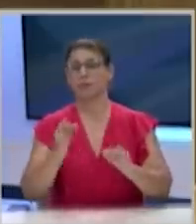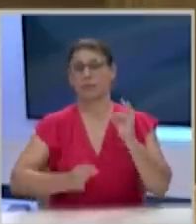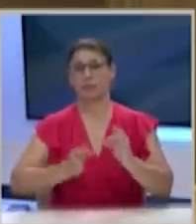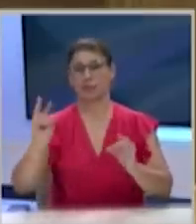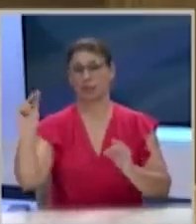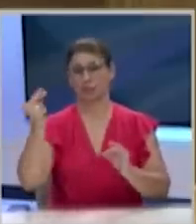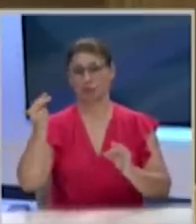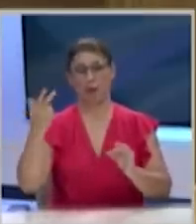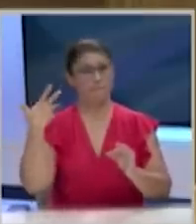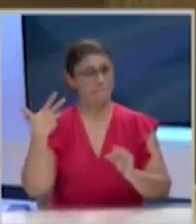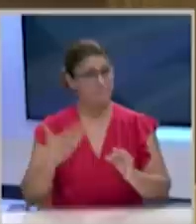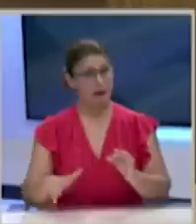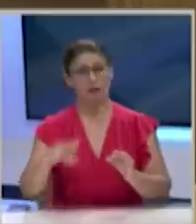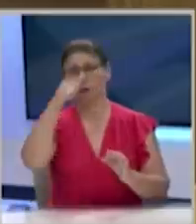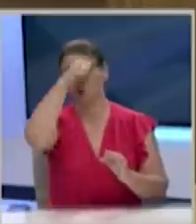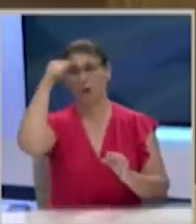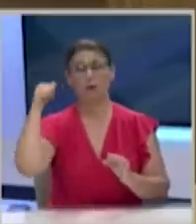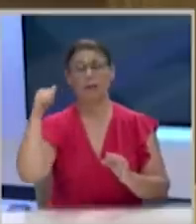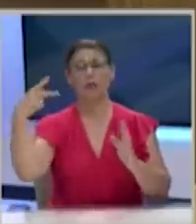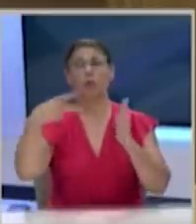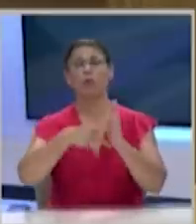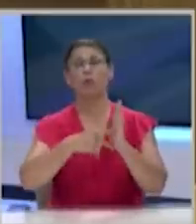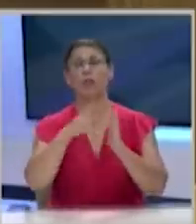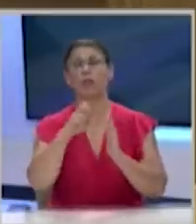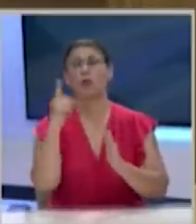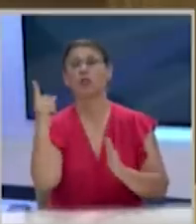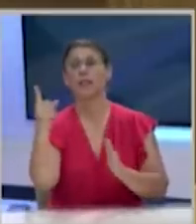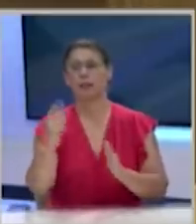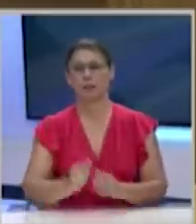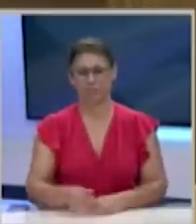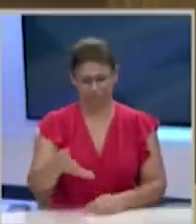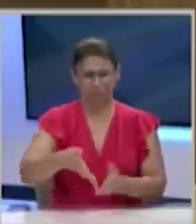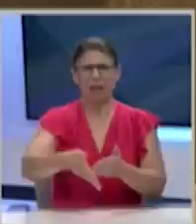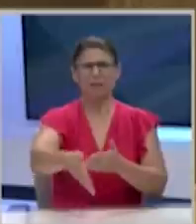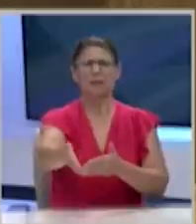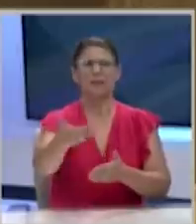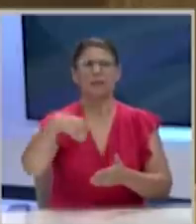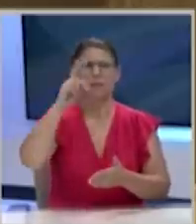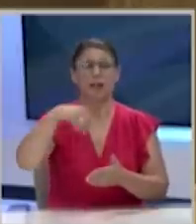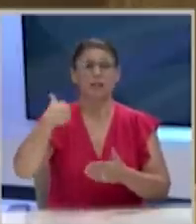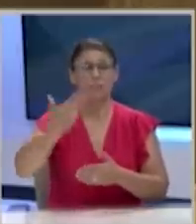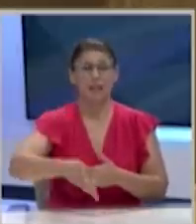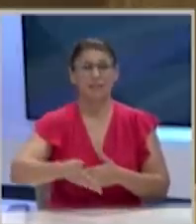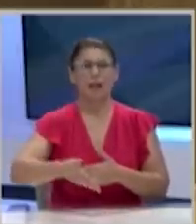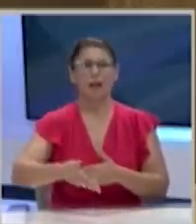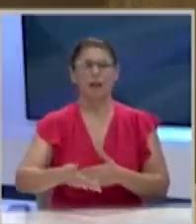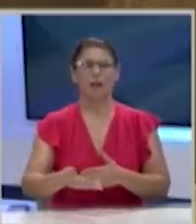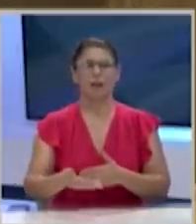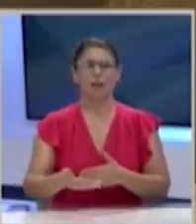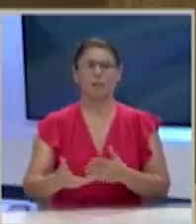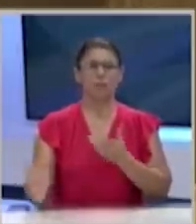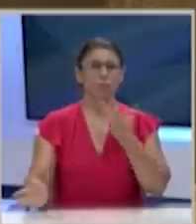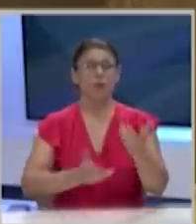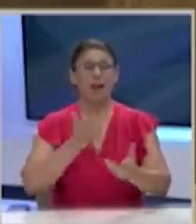είχε πραγματοποιηθεί το καλοκαίρι του 2021. Τέτοιες μέρες, μετά από τότε που